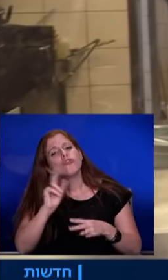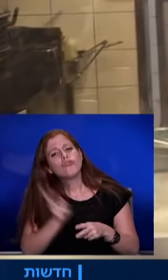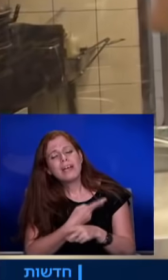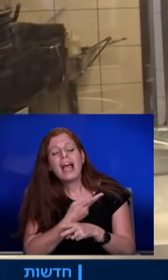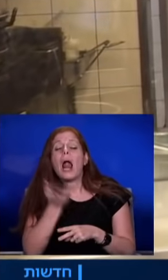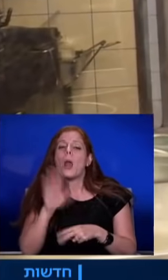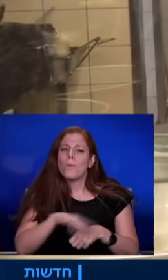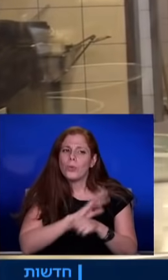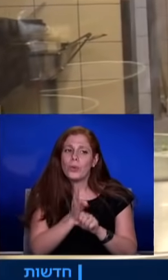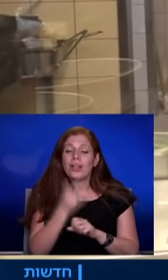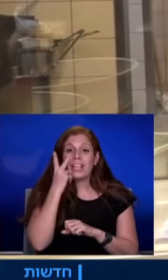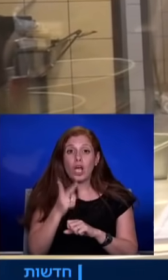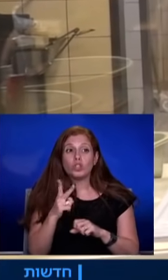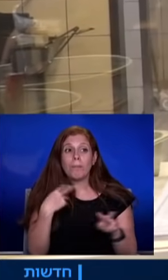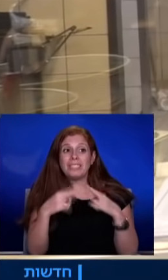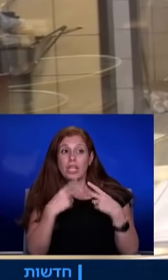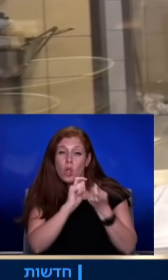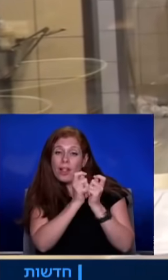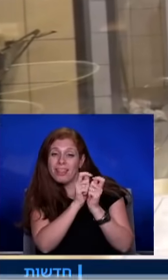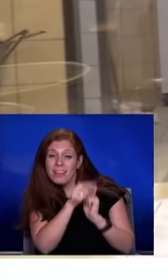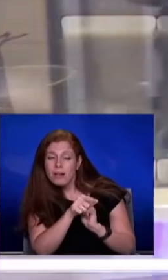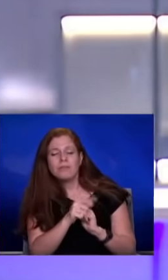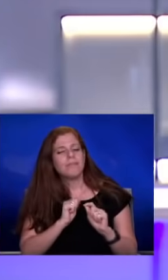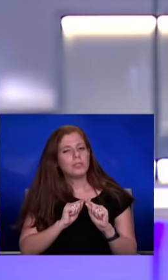שמסעדות היברידיות הן סוג של פתרון יצירתי.